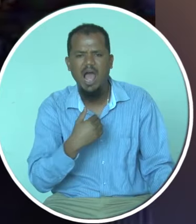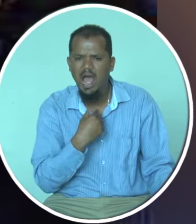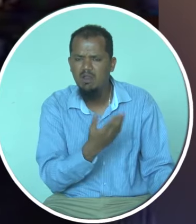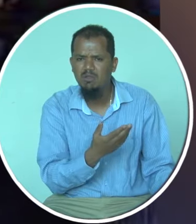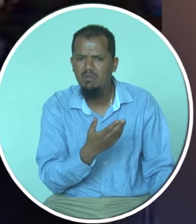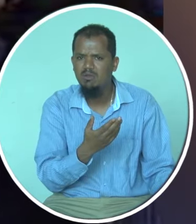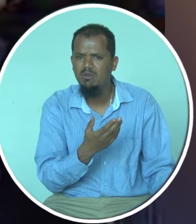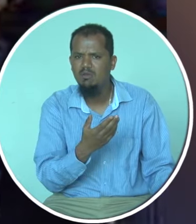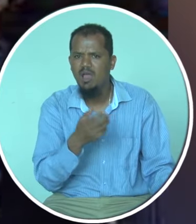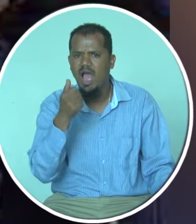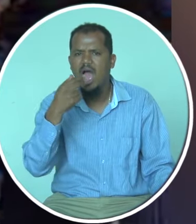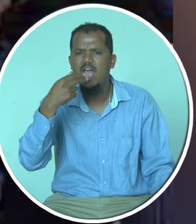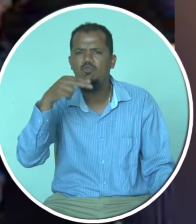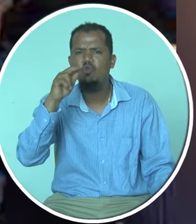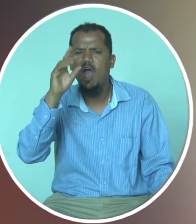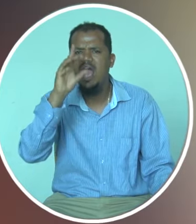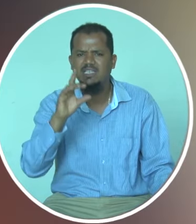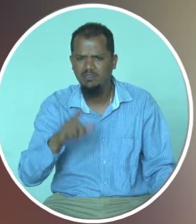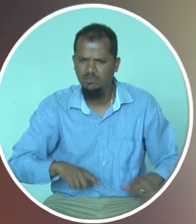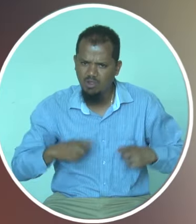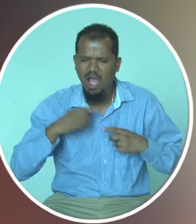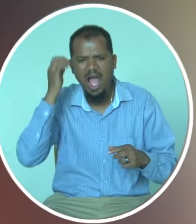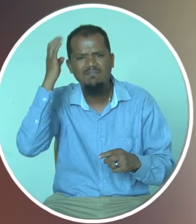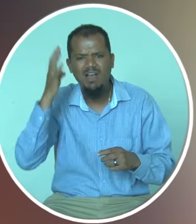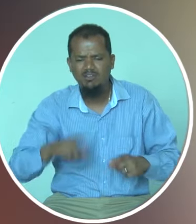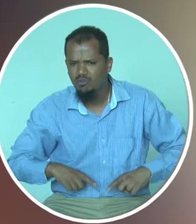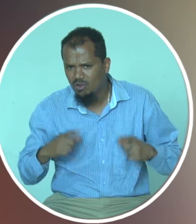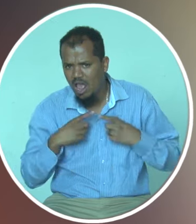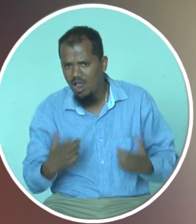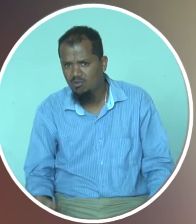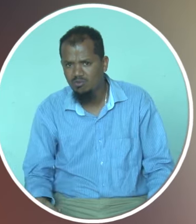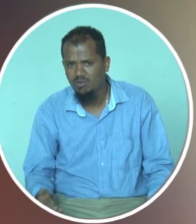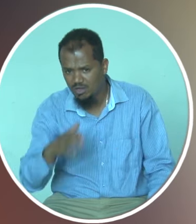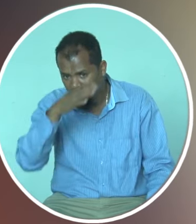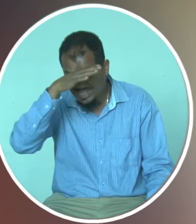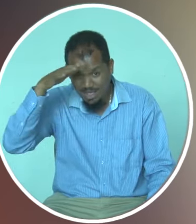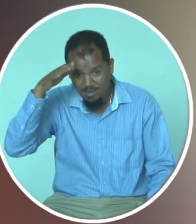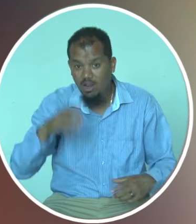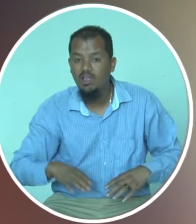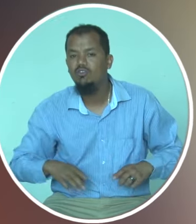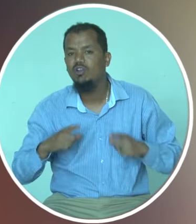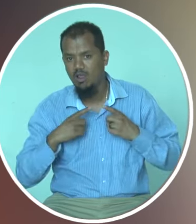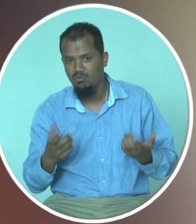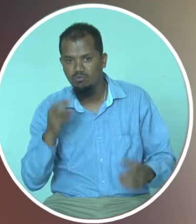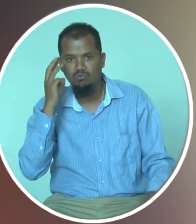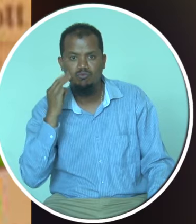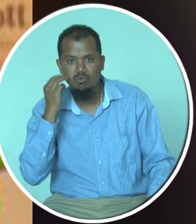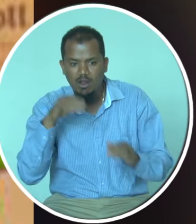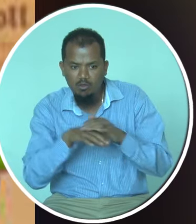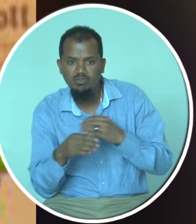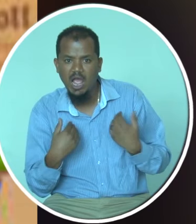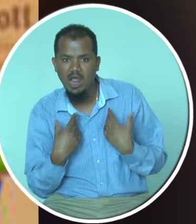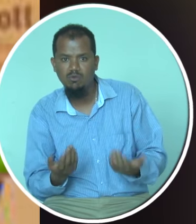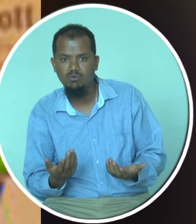ይኖራሉ አኝዋክ ውስጥ ይኖራሉ አፋር ውስጥ ይኖራሉ ጋምቤላ ውስጥ ይኖራሉ ሶማሌ ውስጥ